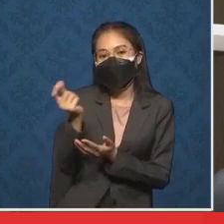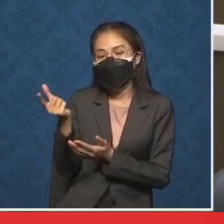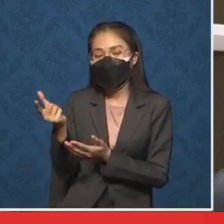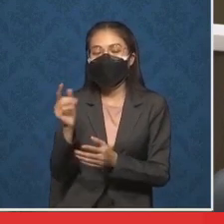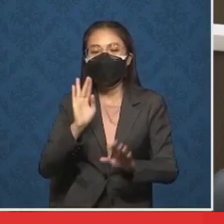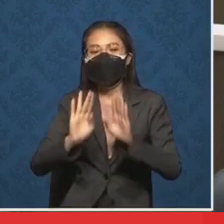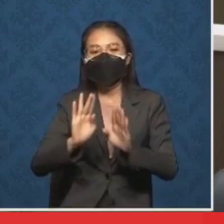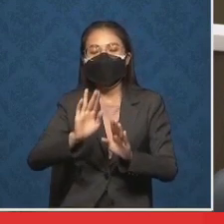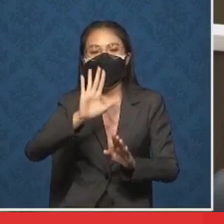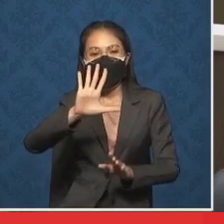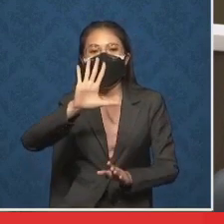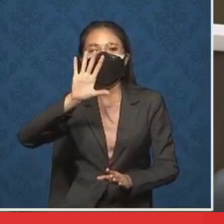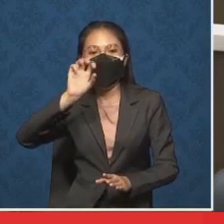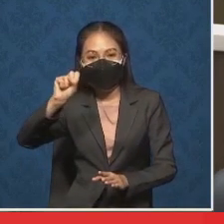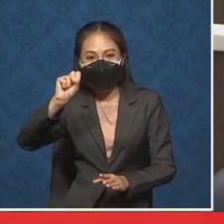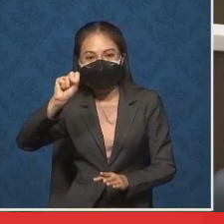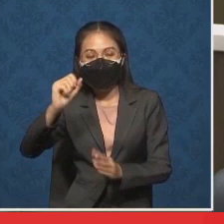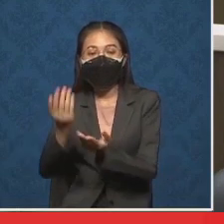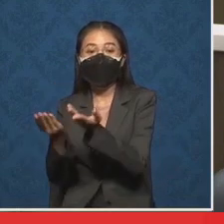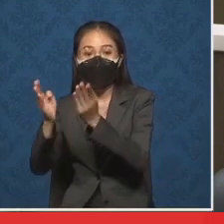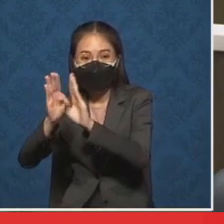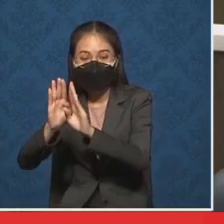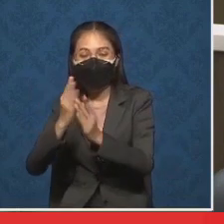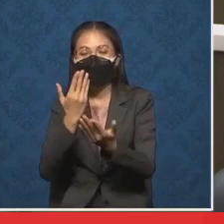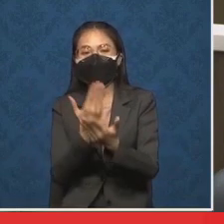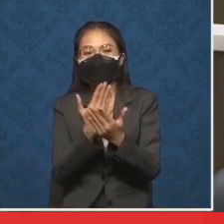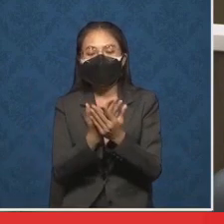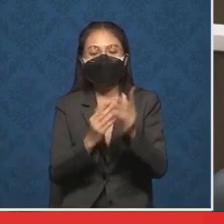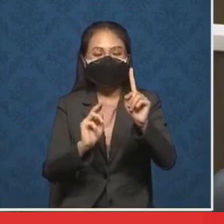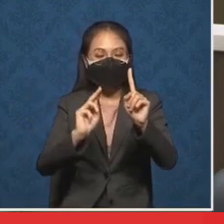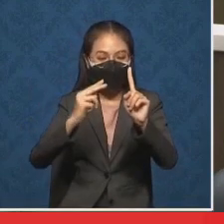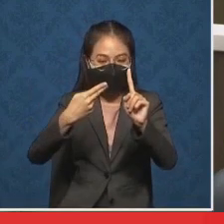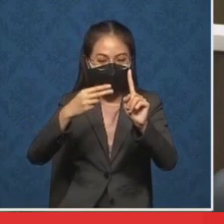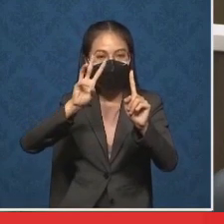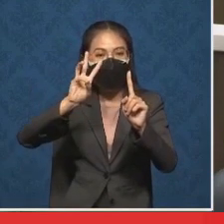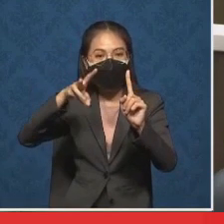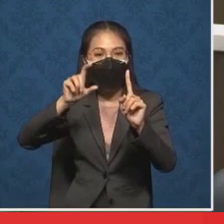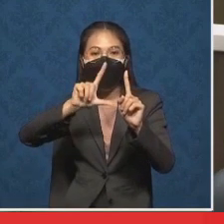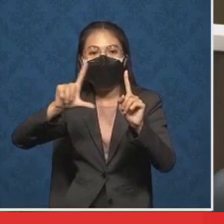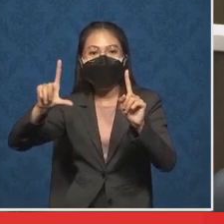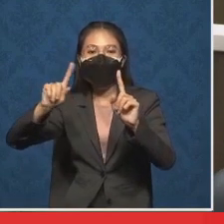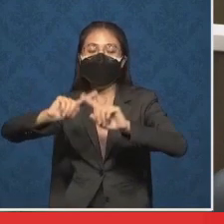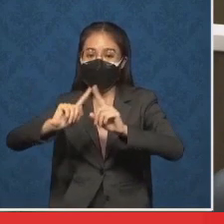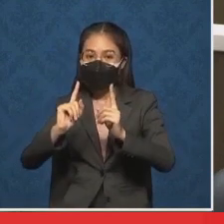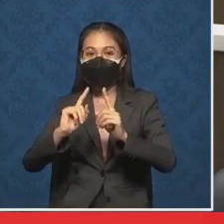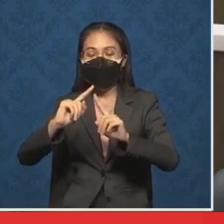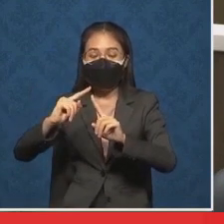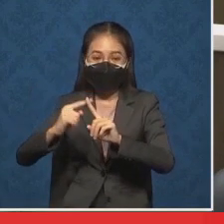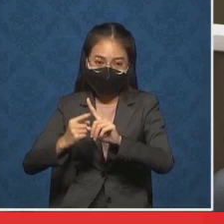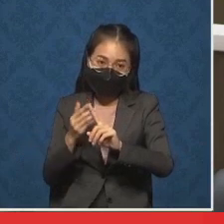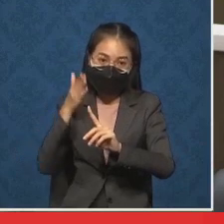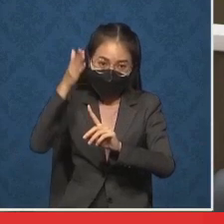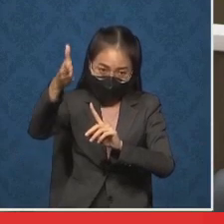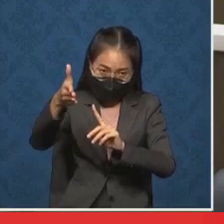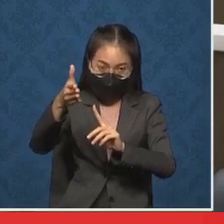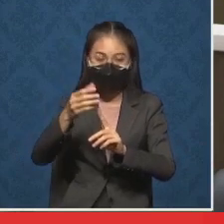ป็นเงิน11,000 ล้านแต่ที่สำคัญคือภายในเดือนนี้กับเดือนหน้าเนี่ยข้าวจำนวนมากข้าวภาคอีสานจำนว